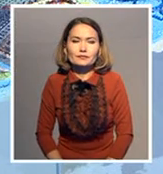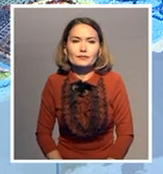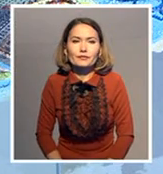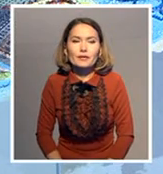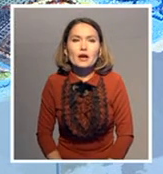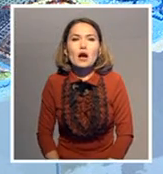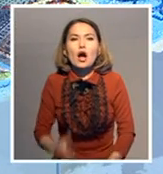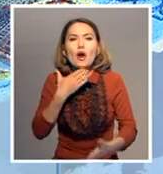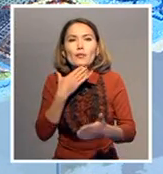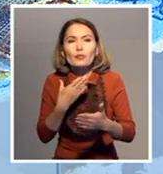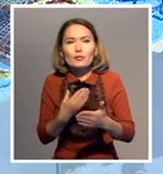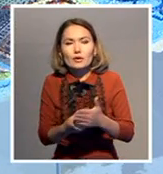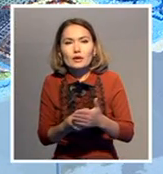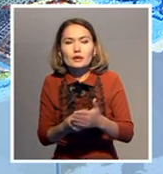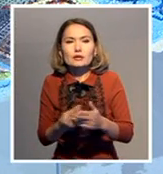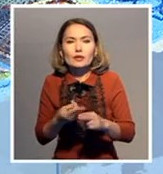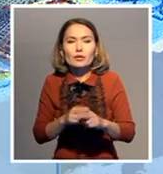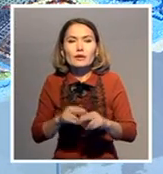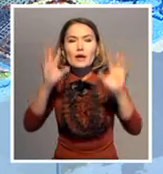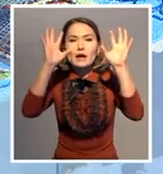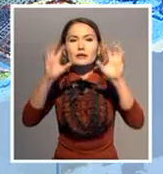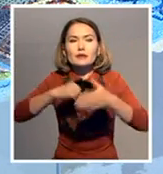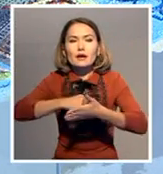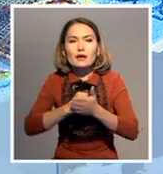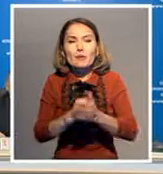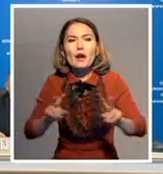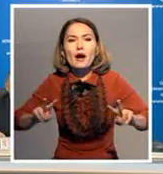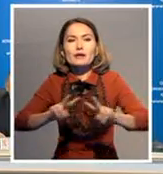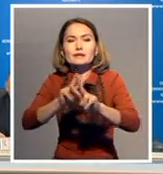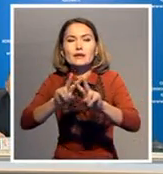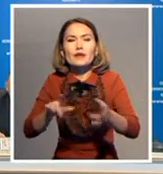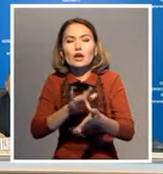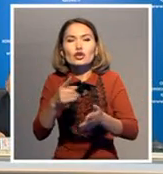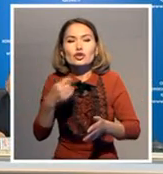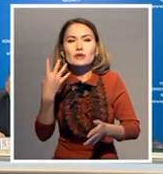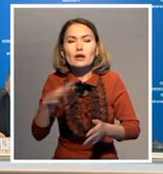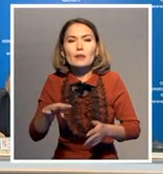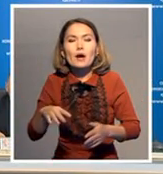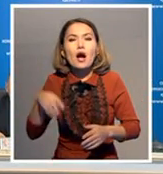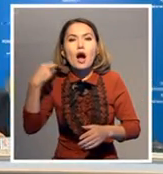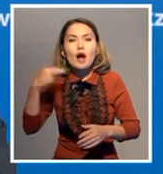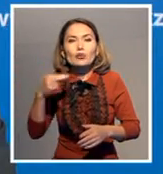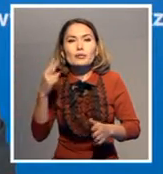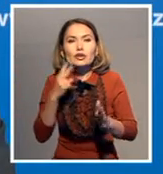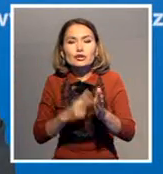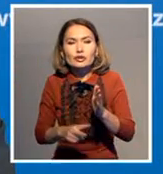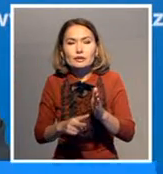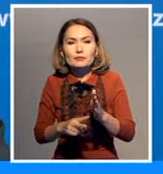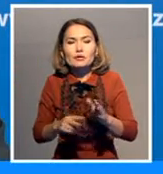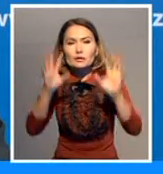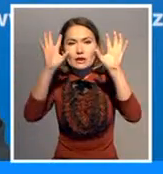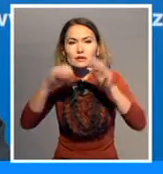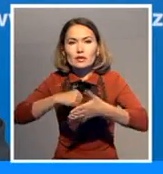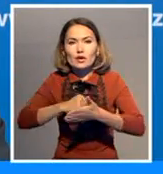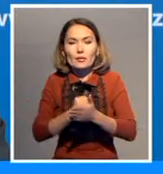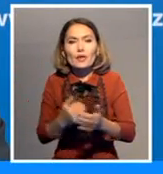Мүлік пен капиталды жария етуге қатысты Астана қаласы бойынша 140, Ақтөбе облысы бойынша 70, Ақмола облысынан 21 өтінім түсті. Бүгін